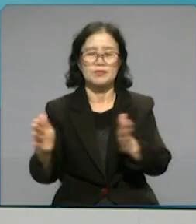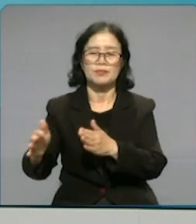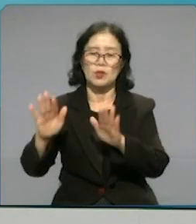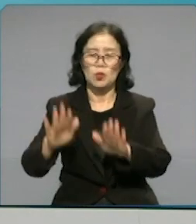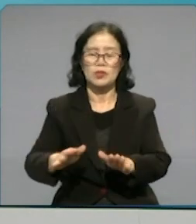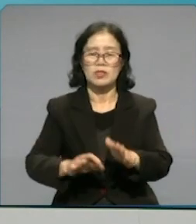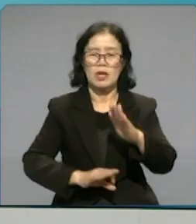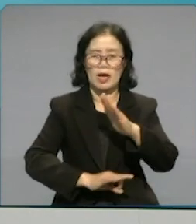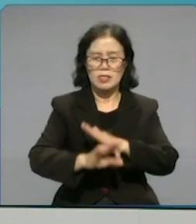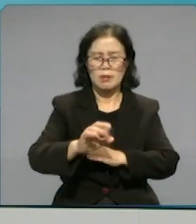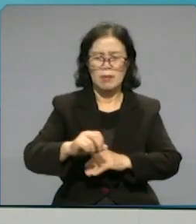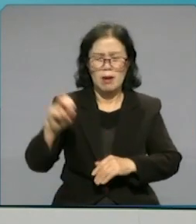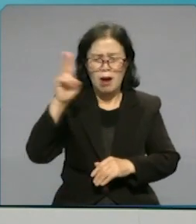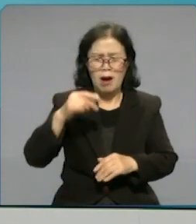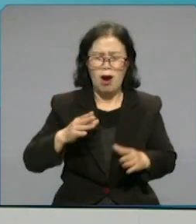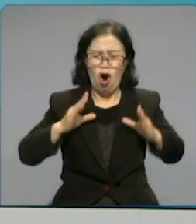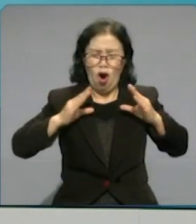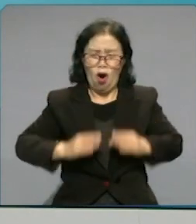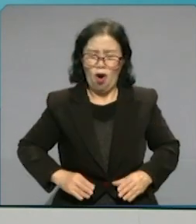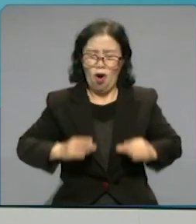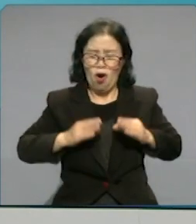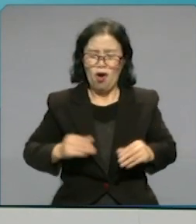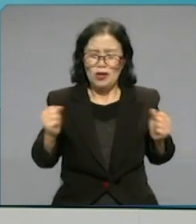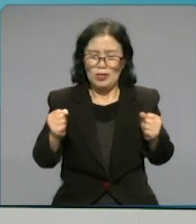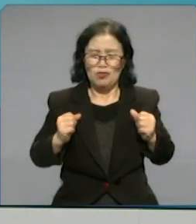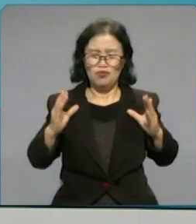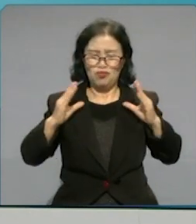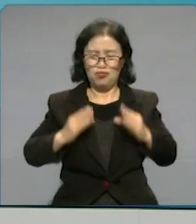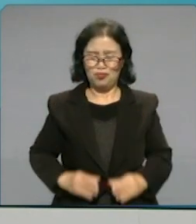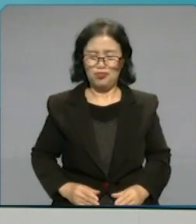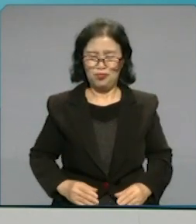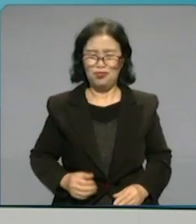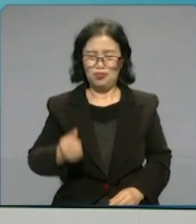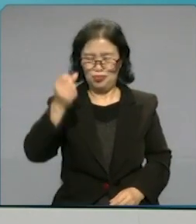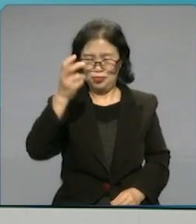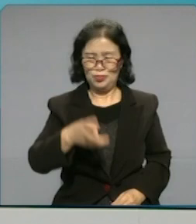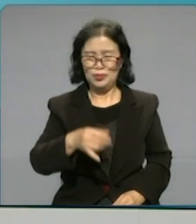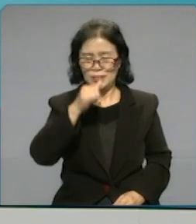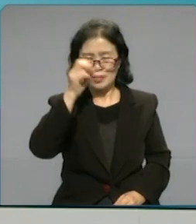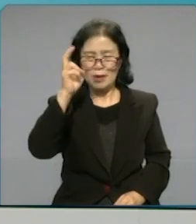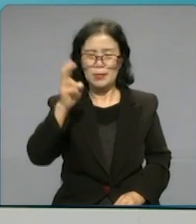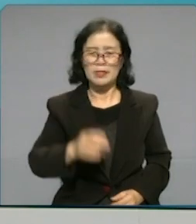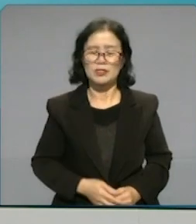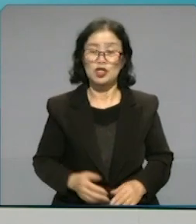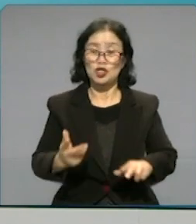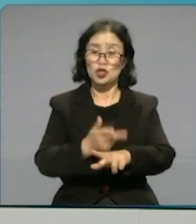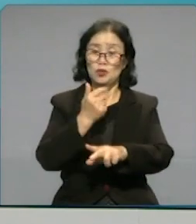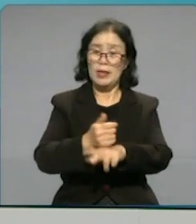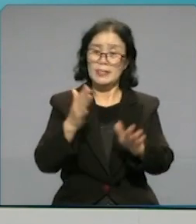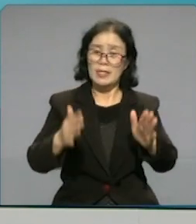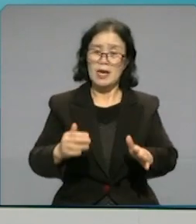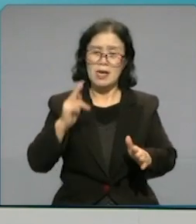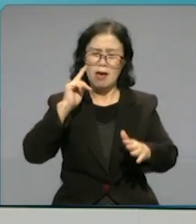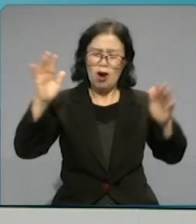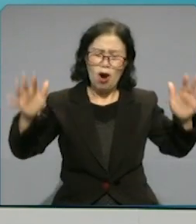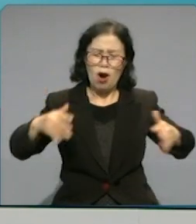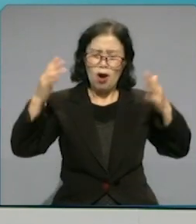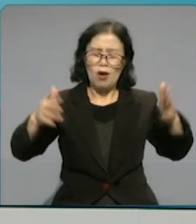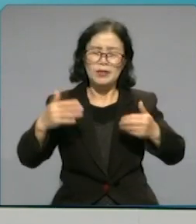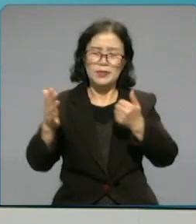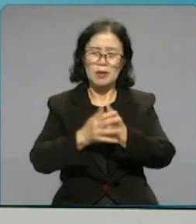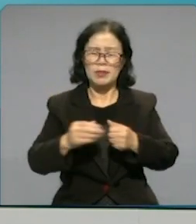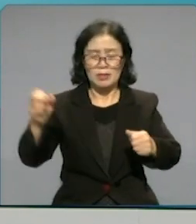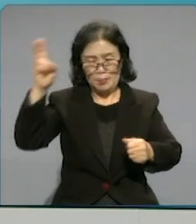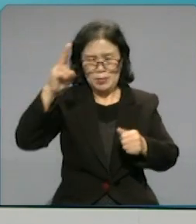오늘 출근길 급하게 패딩 점퍼나 겨울 코트를 꺼내 입으신 분들 많으실 텐데요. 주말 사이 거센 비바람이 몰아치더니